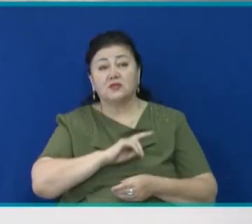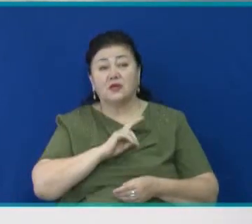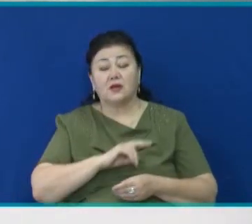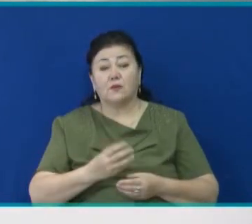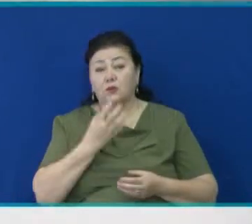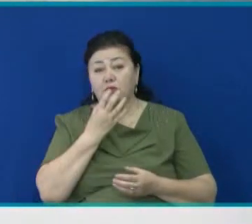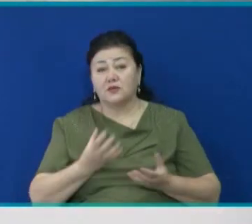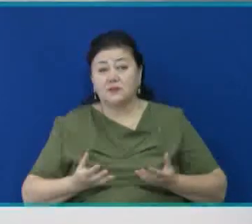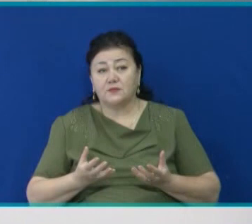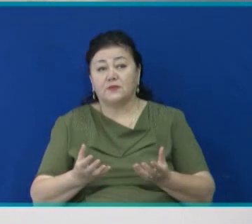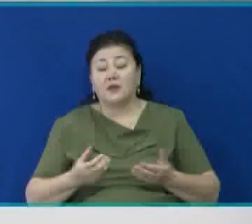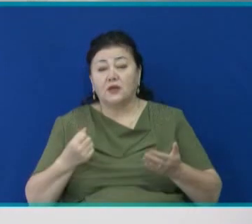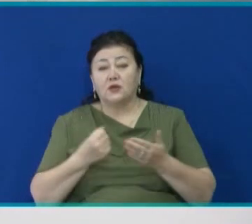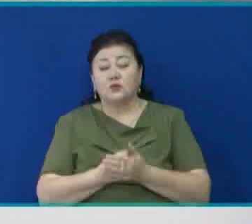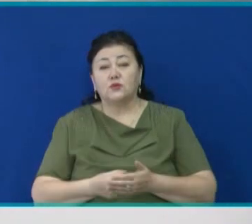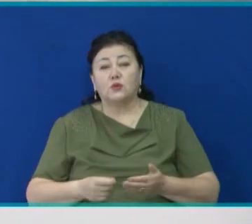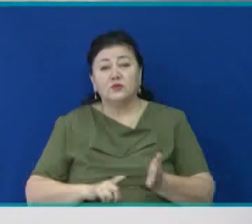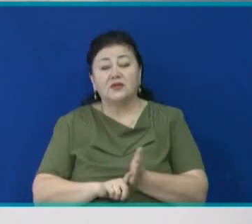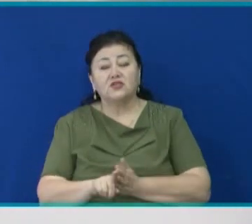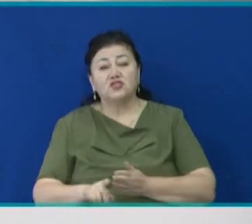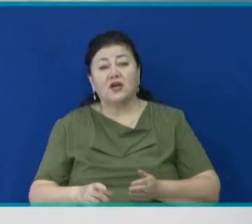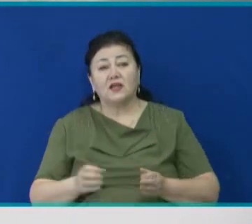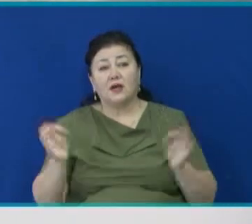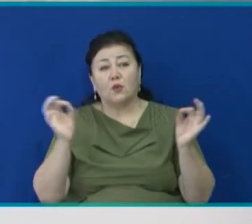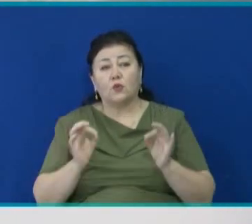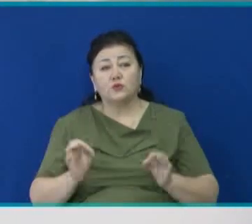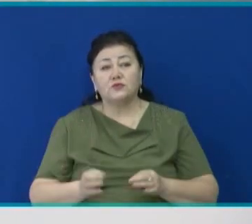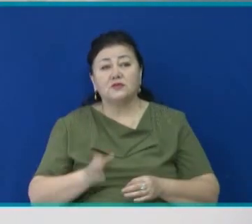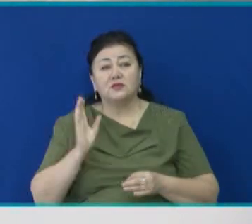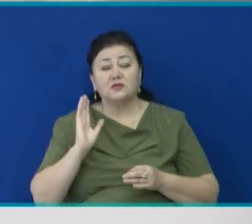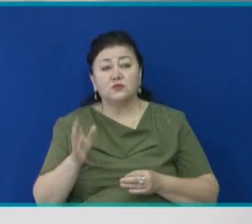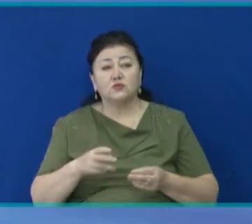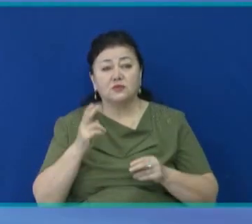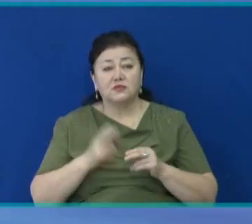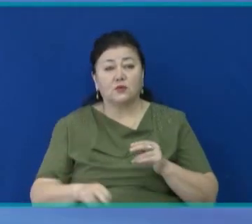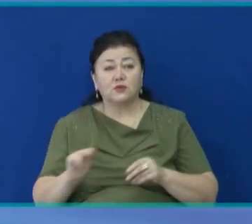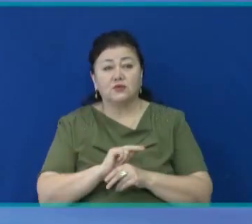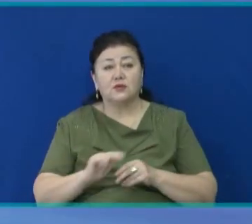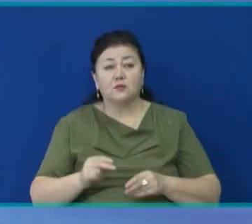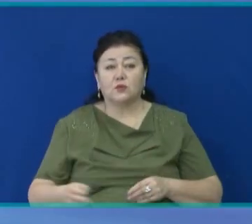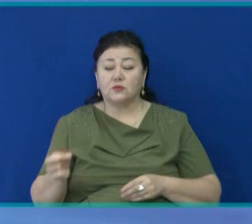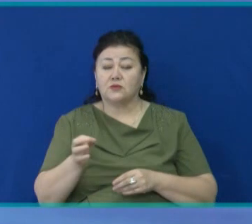все работы в котельной до начала отопительного сезона, сообщили в Акимате области Абай.